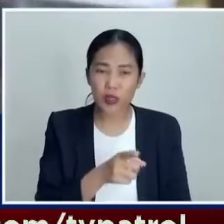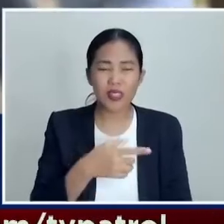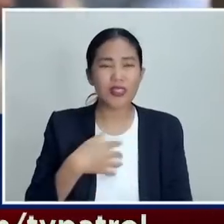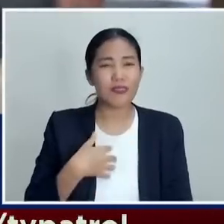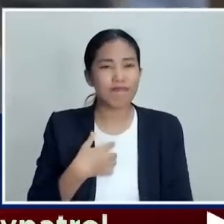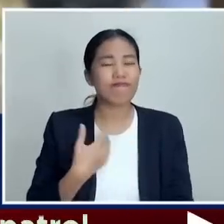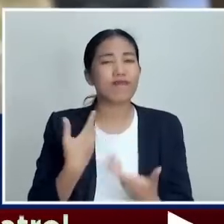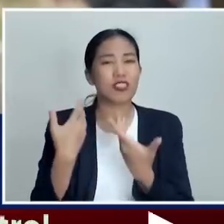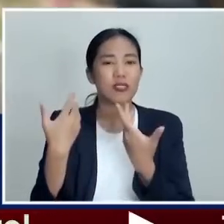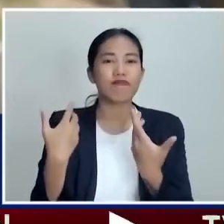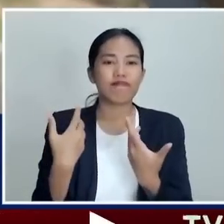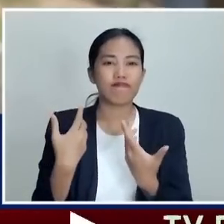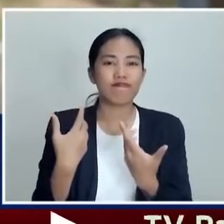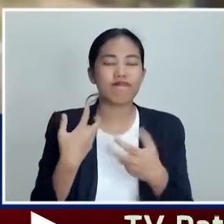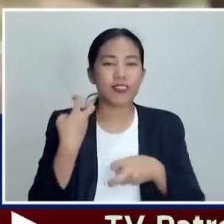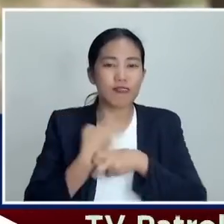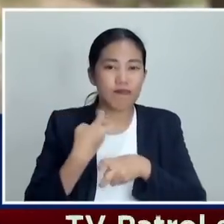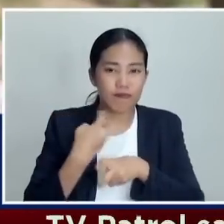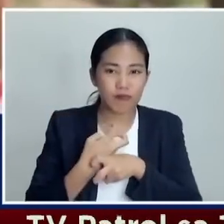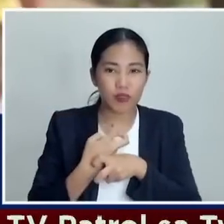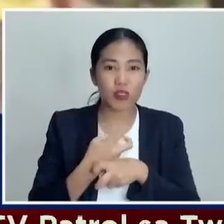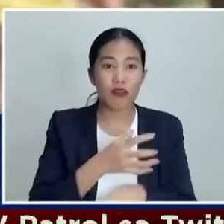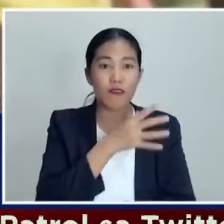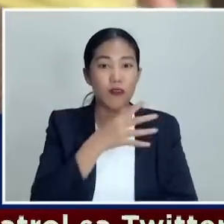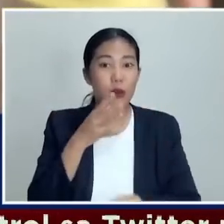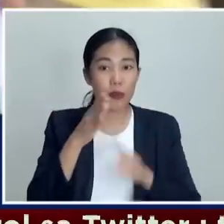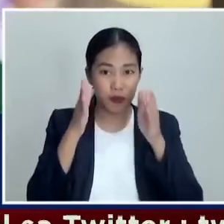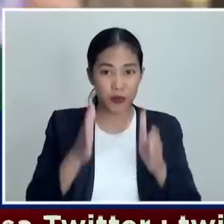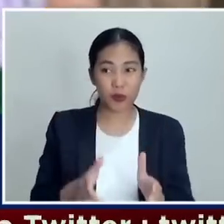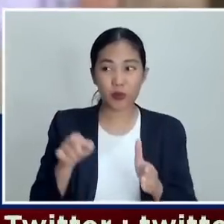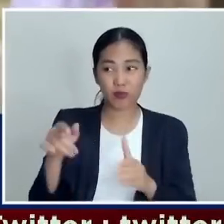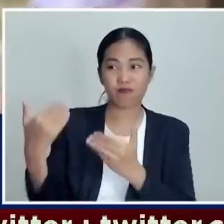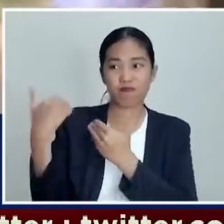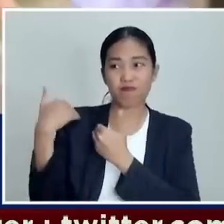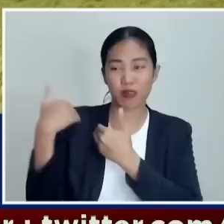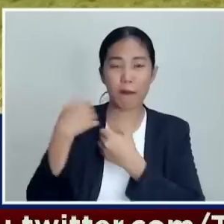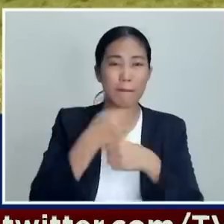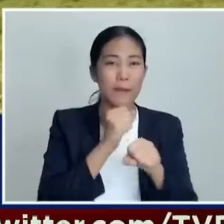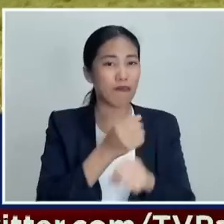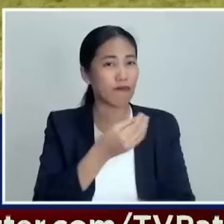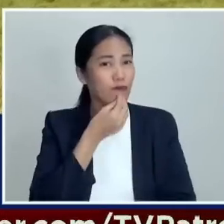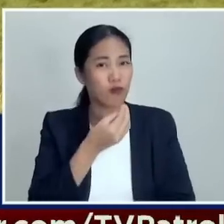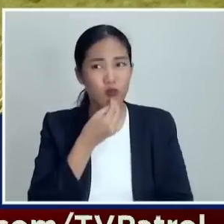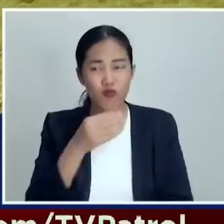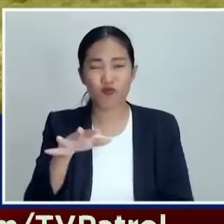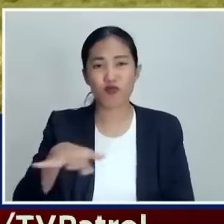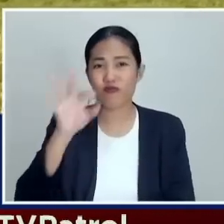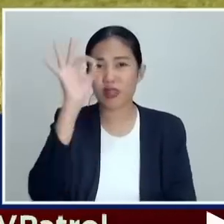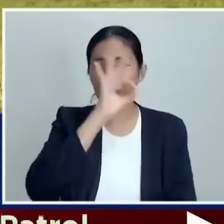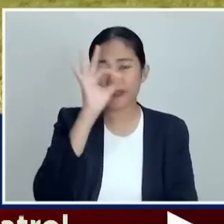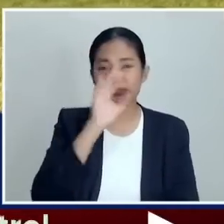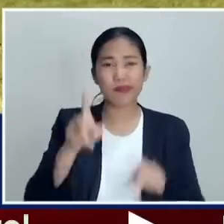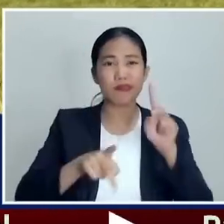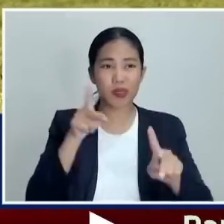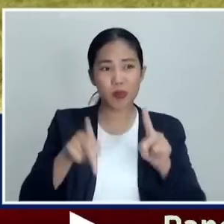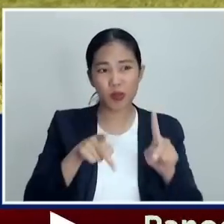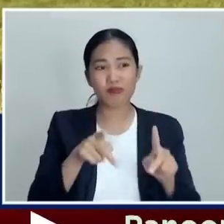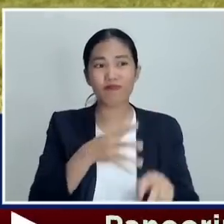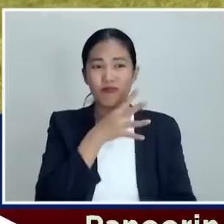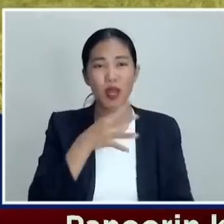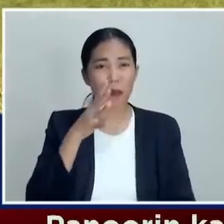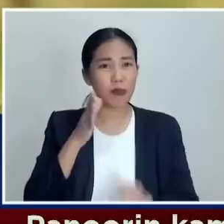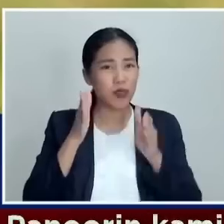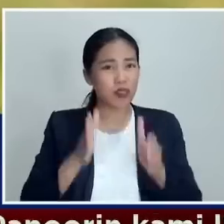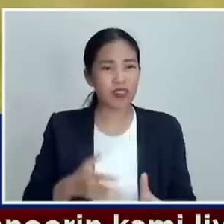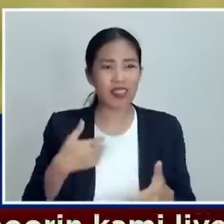Yung ating mga magsasaka na siyang lumilikha ng pagkain ng mamamayang Pilipino ay nagugutom na. Upang matupad ang pangakong 20 pesos